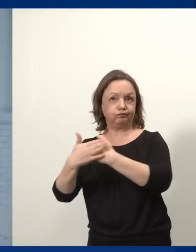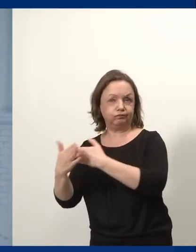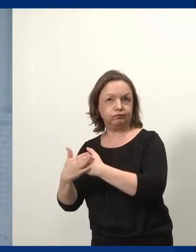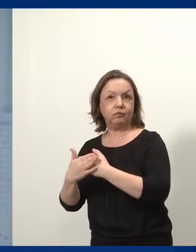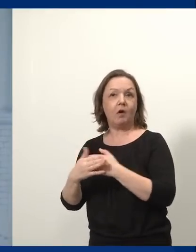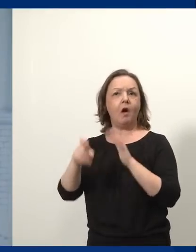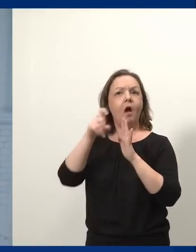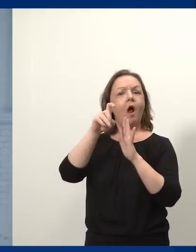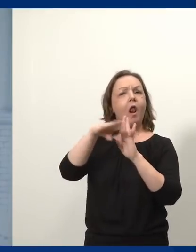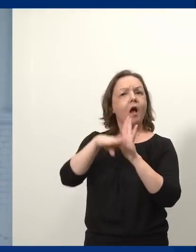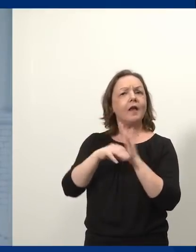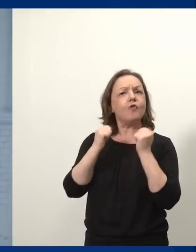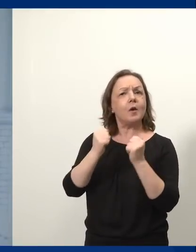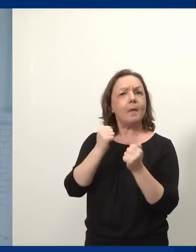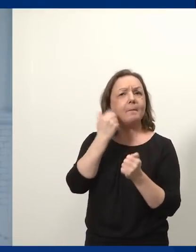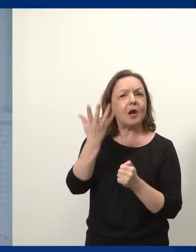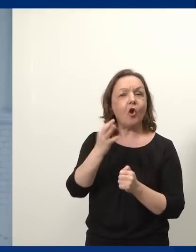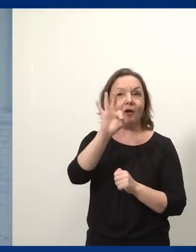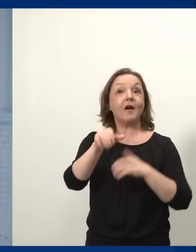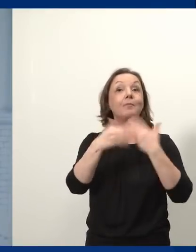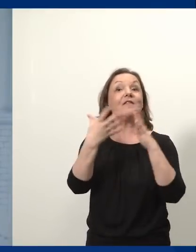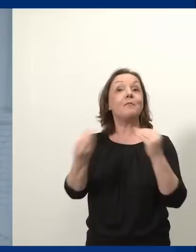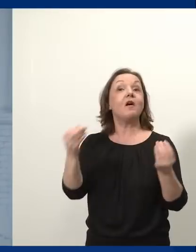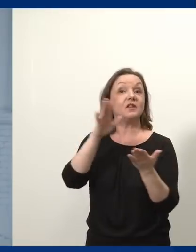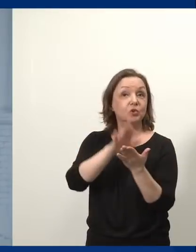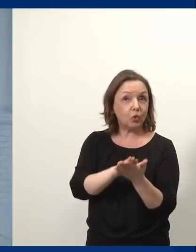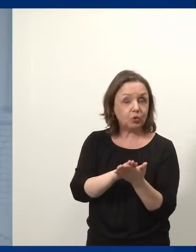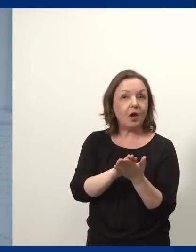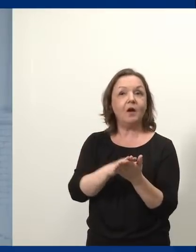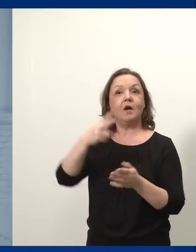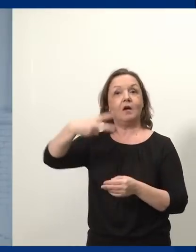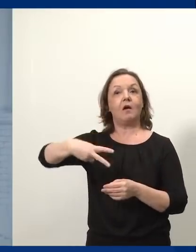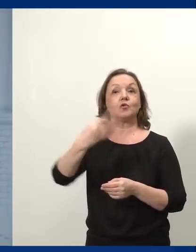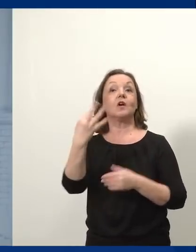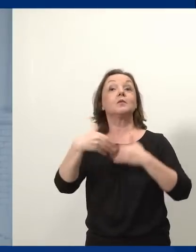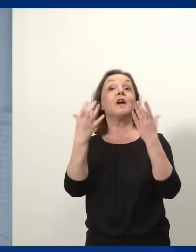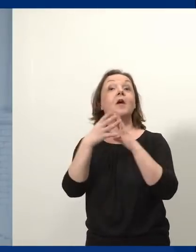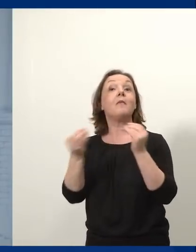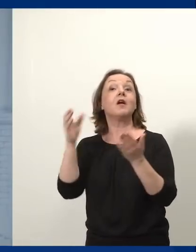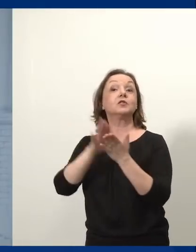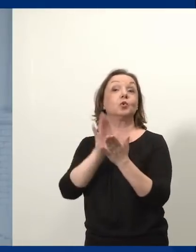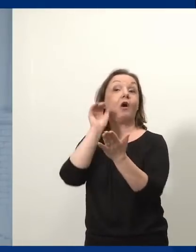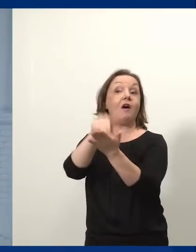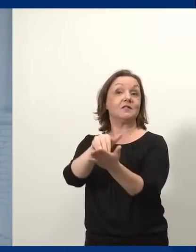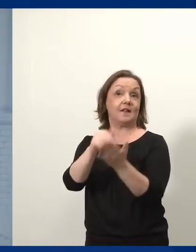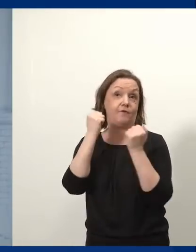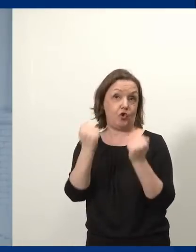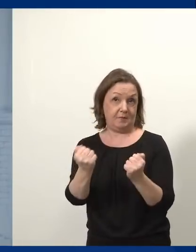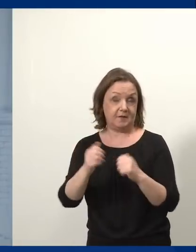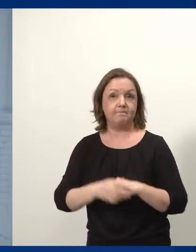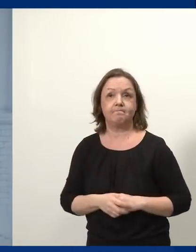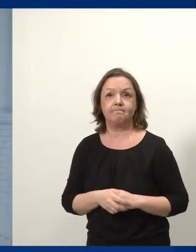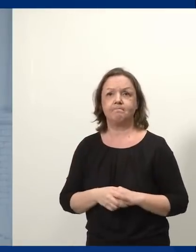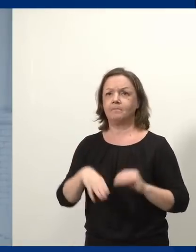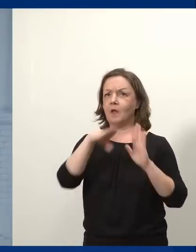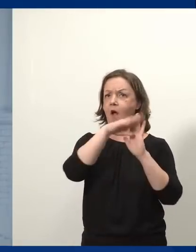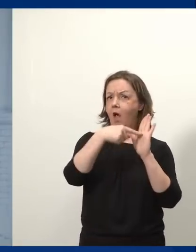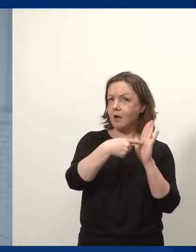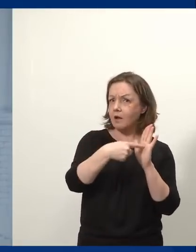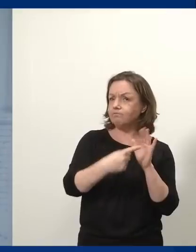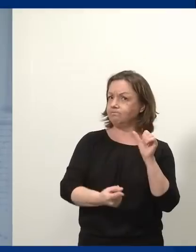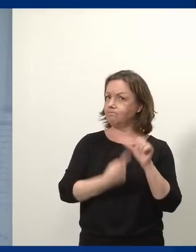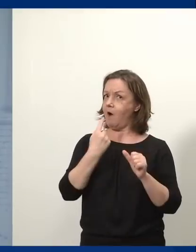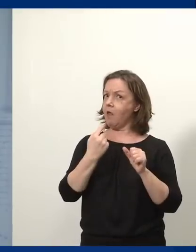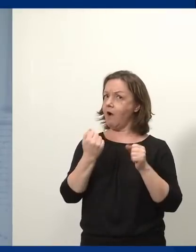tarkoitus tulla voimaan 8. maaliskuuta ja se olisi voimassa 28. maaliskuuta saakka. Laki ja sen voimaantulo